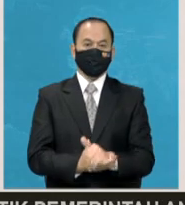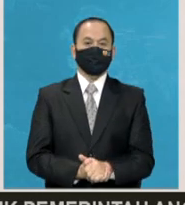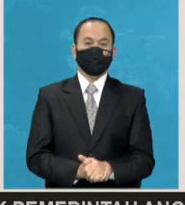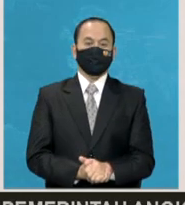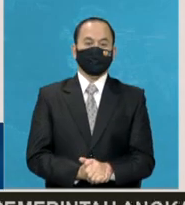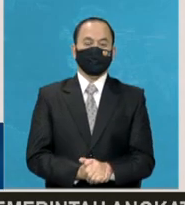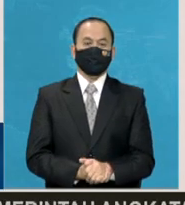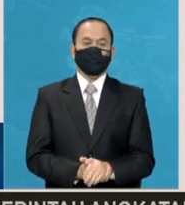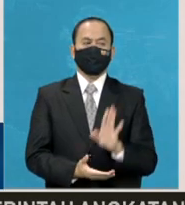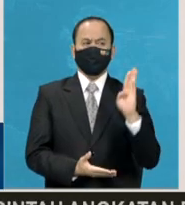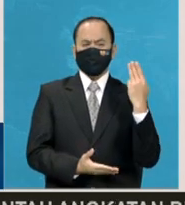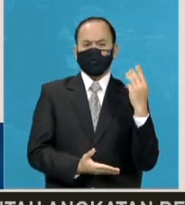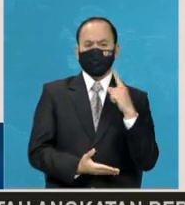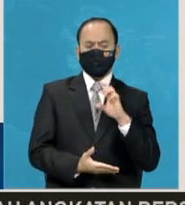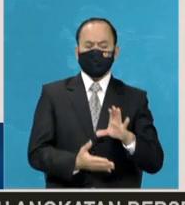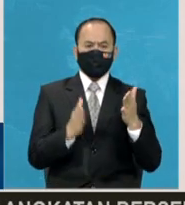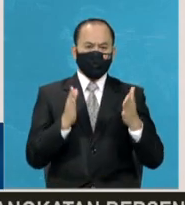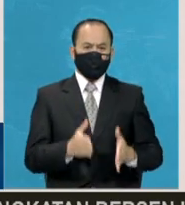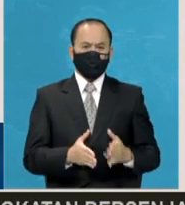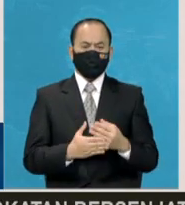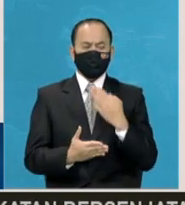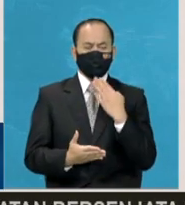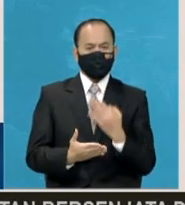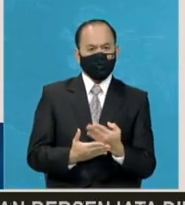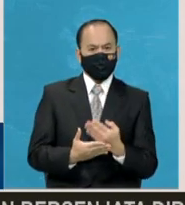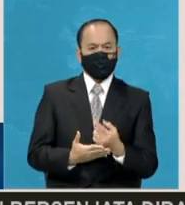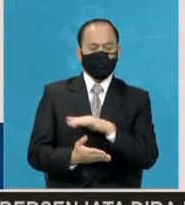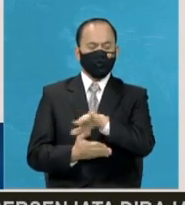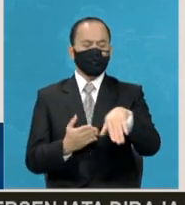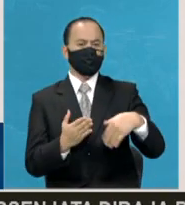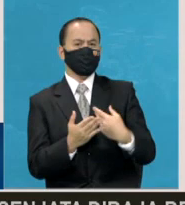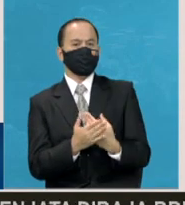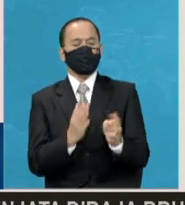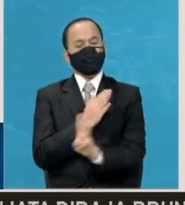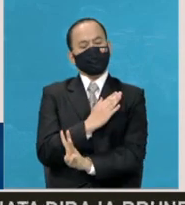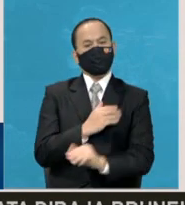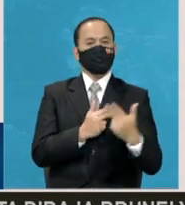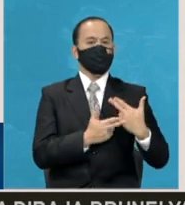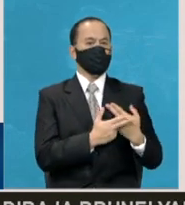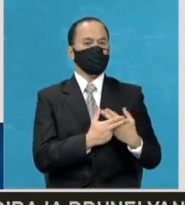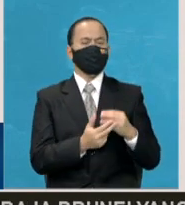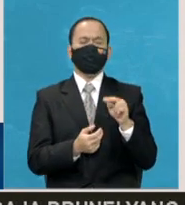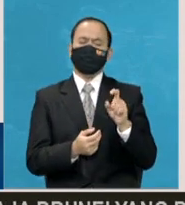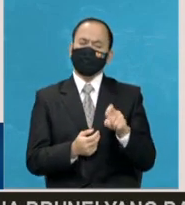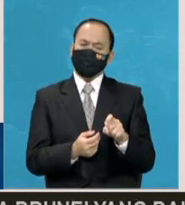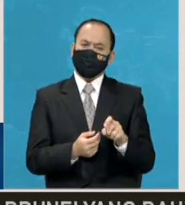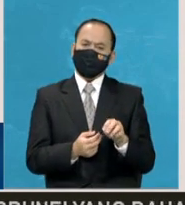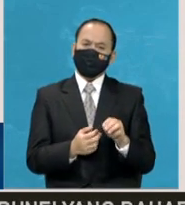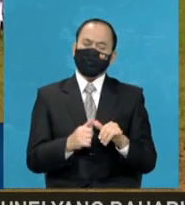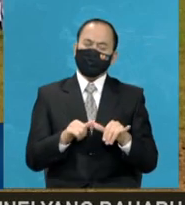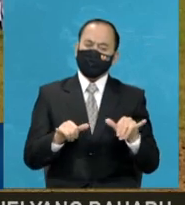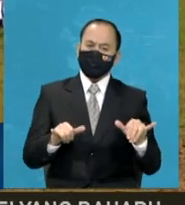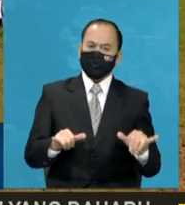Hai mantan pemerintah Edge juga merekam kan penghargaan kepada seluruh warga ebb yang masih berfirman